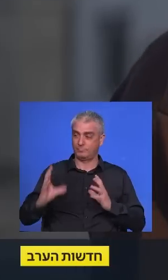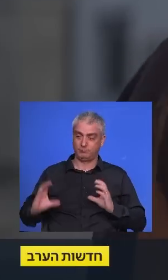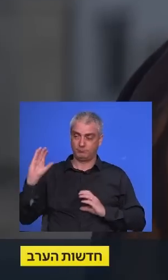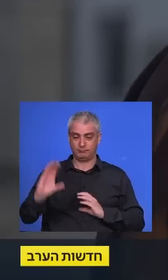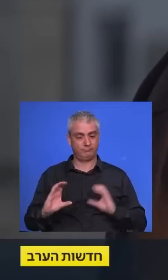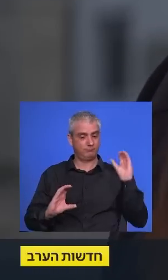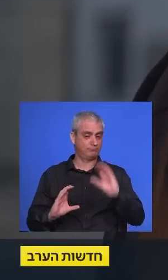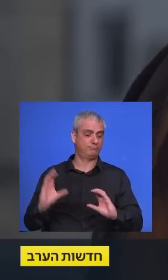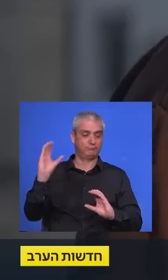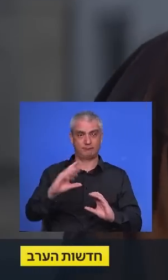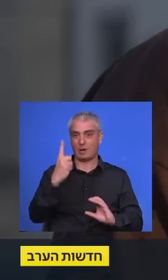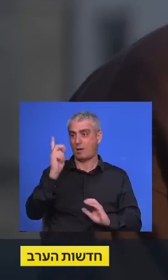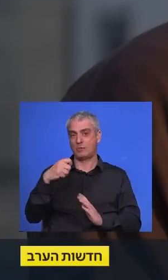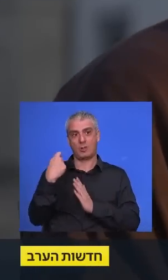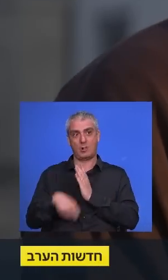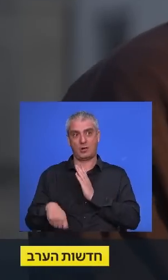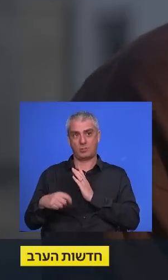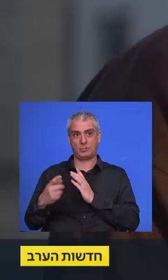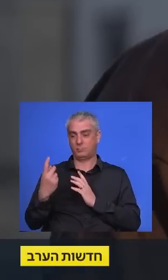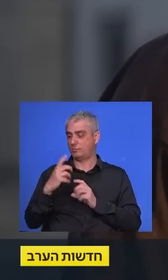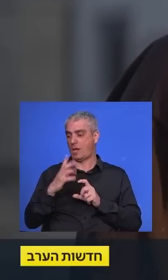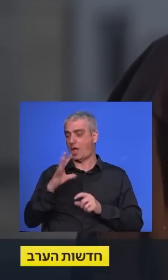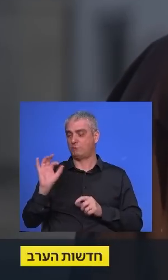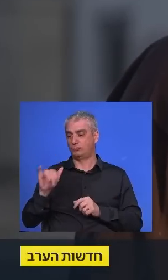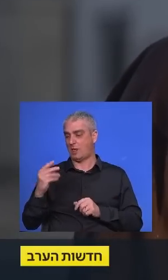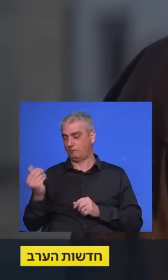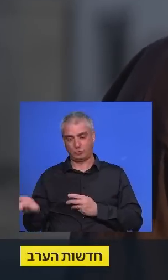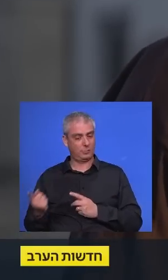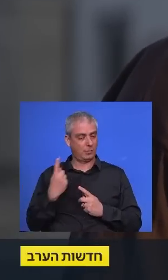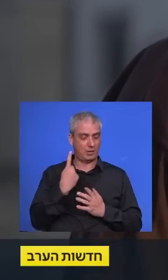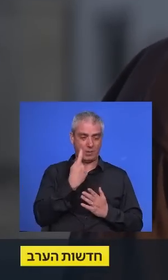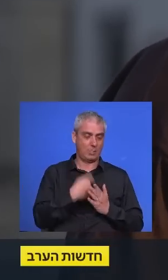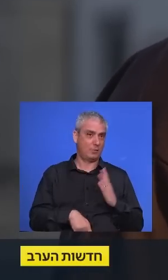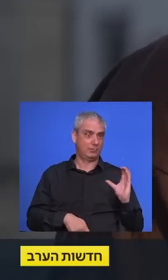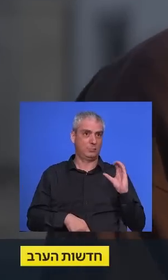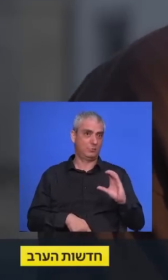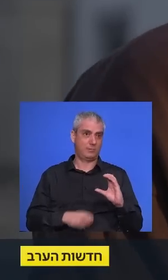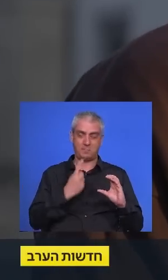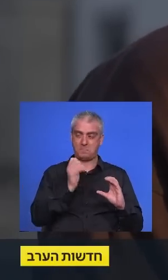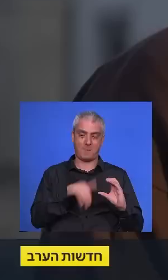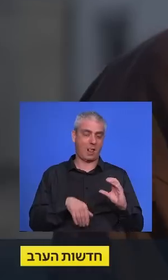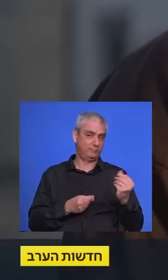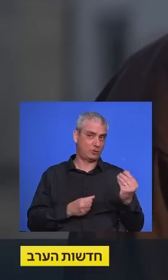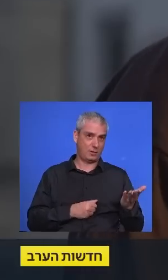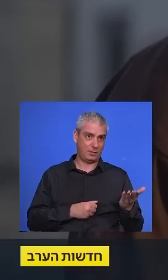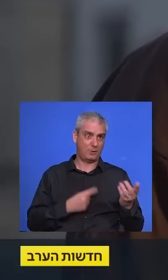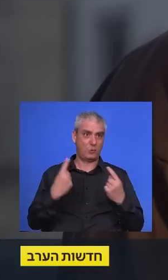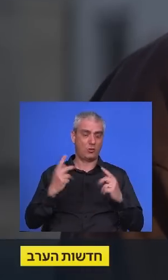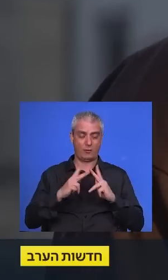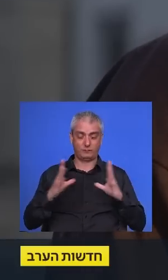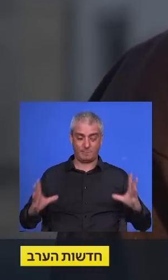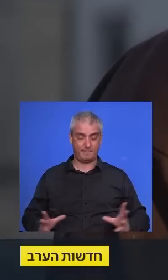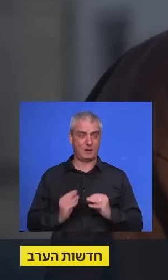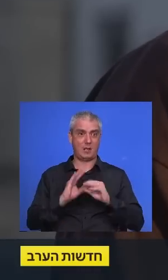שלו, בן אדם אחד יכול לקנות במניה ב-500,000 שקל, בן אדם אחד יכול לקנות מניה ב-100,000 שקל. כל הקבוצה הזאת